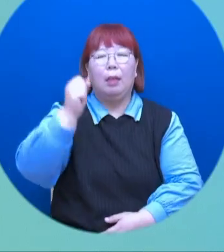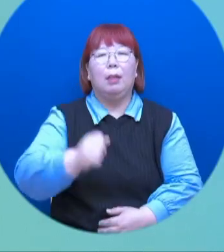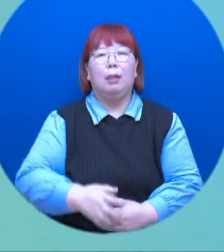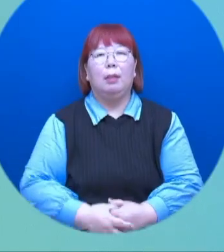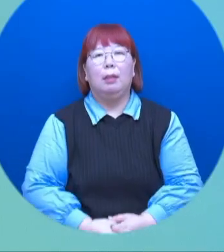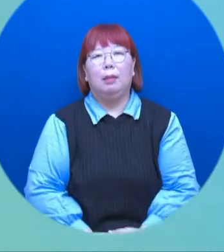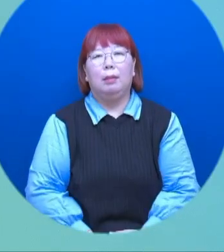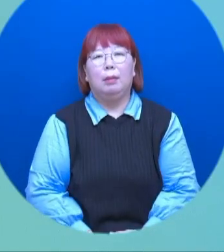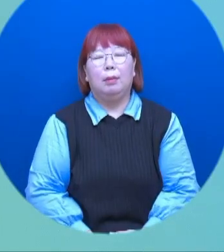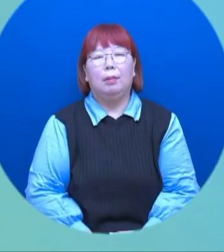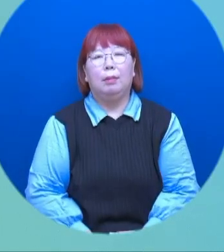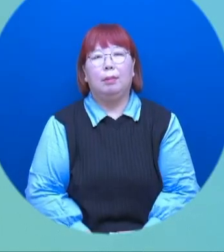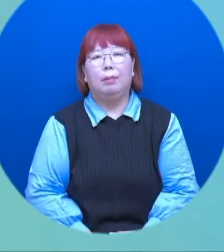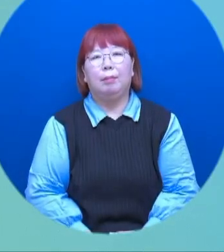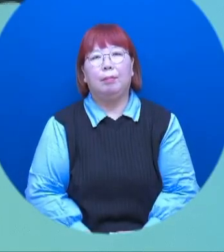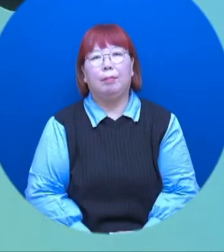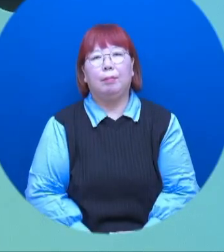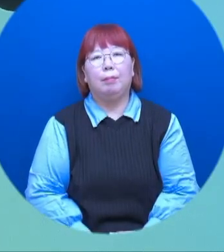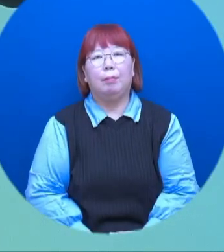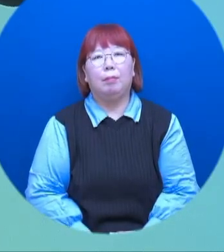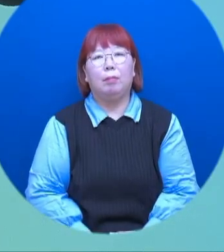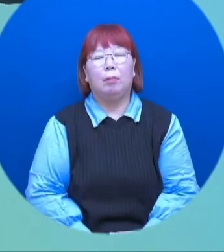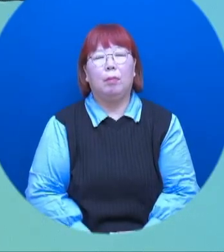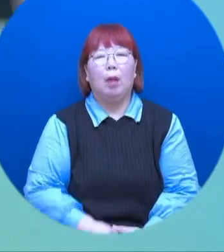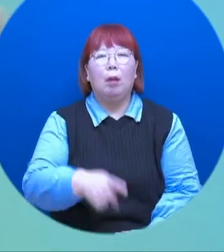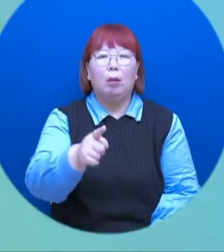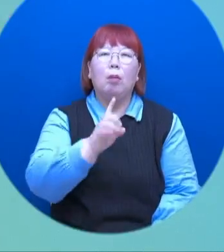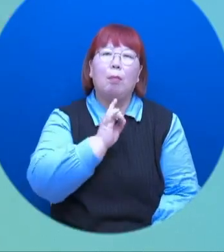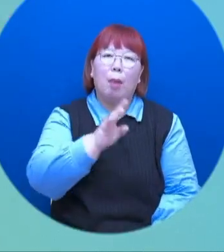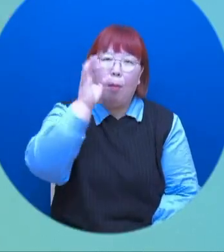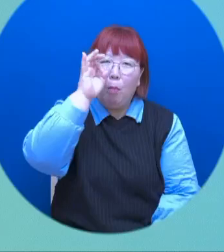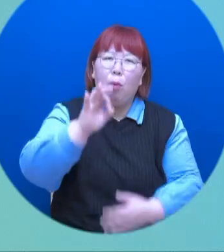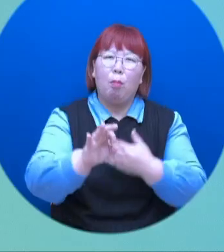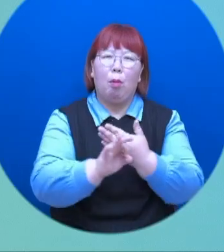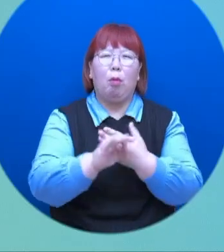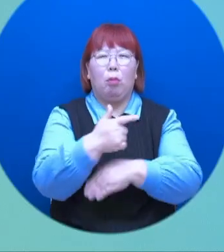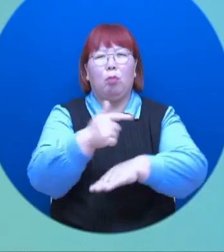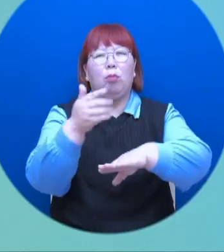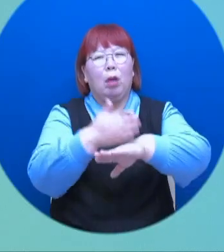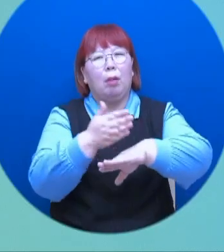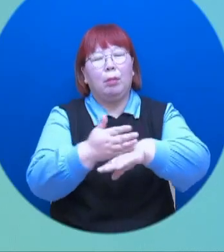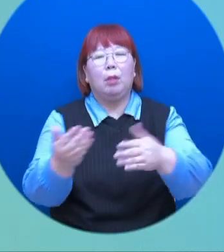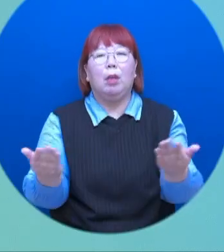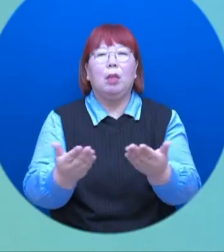갈렙이었다라고 말을 해요. 여러분, 그 자체만 보면 이 얼마나 감사한 일인가요?